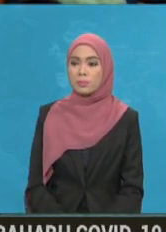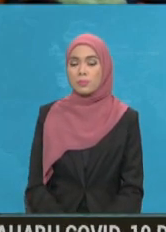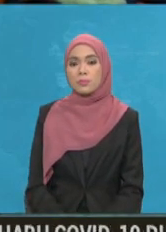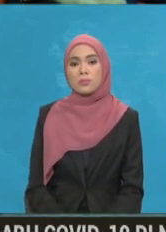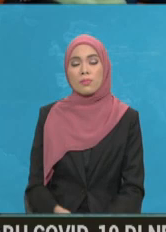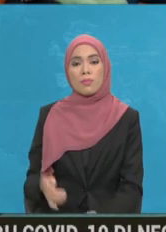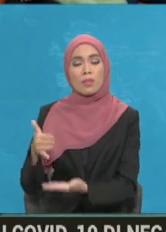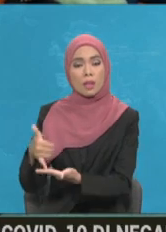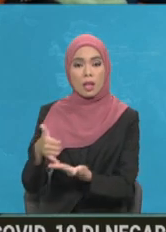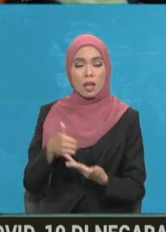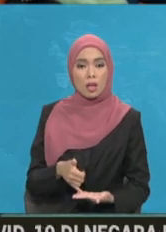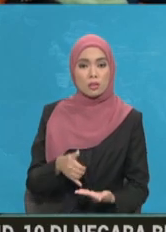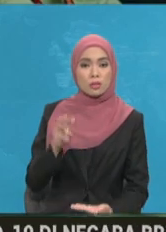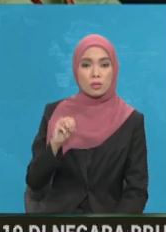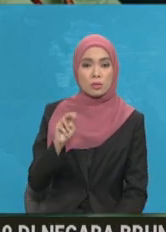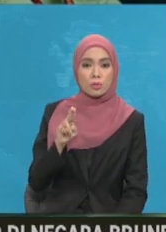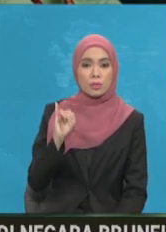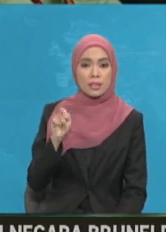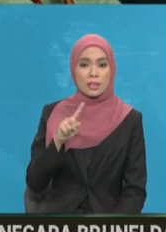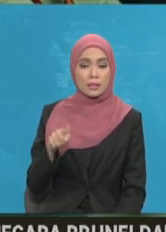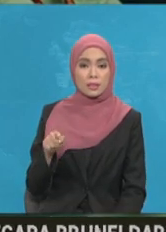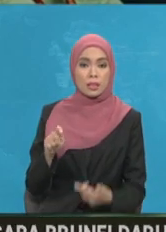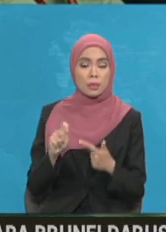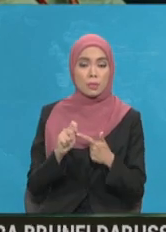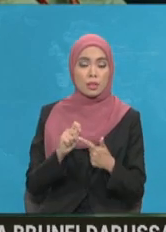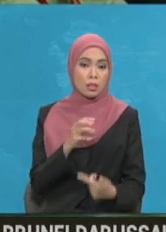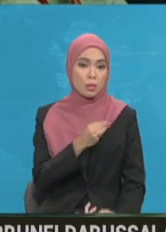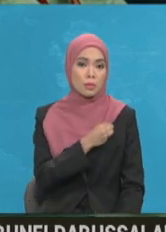hadir Abdul Muis bin Datu Paduka Haji